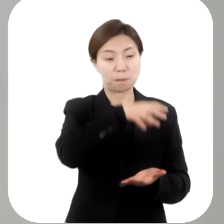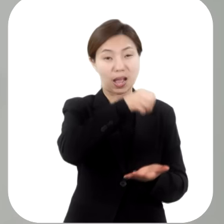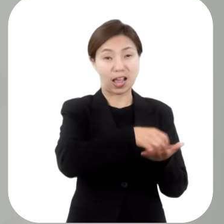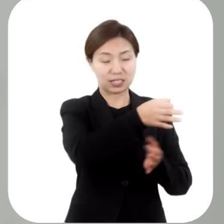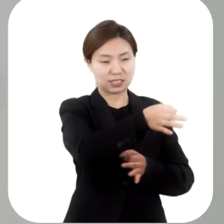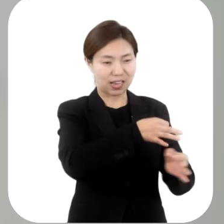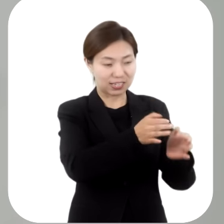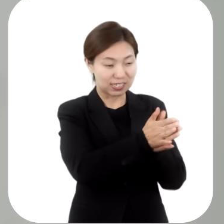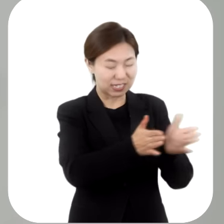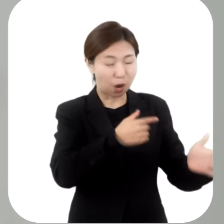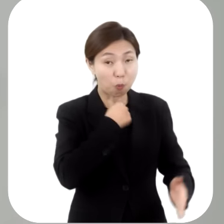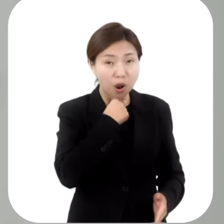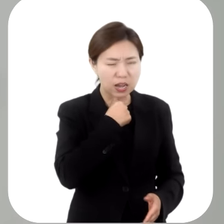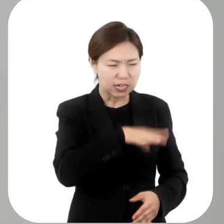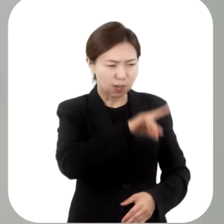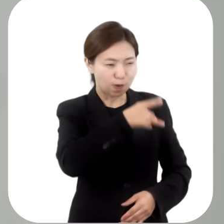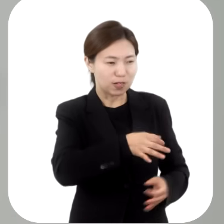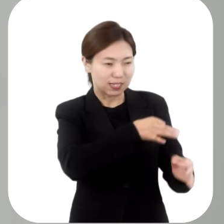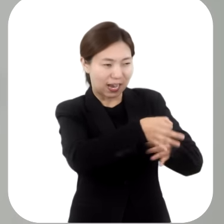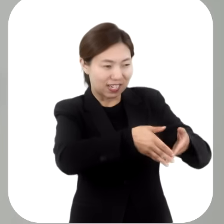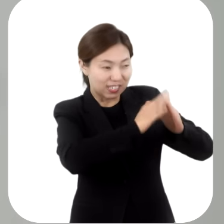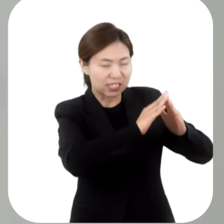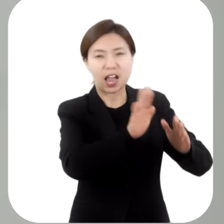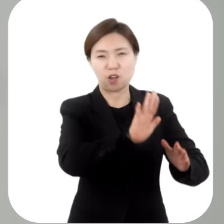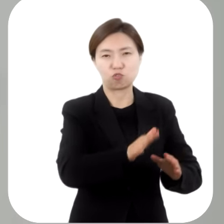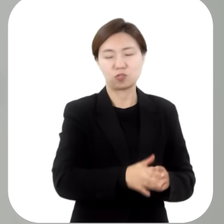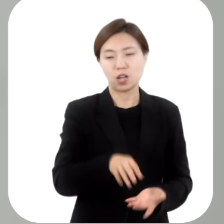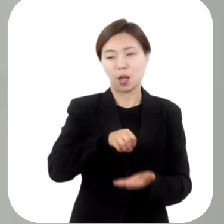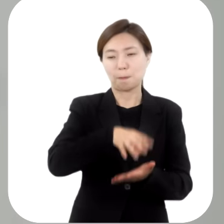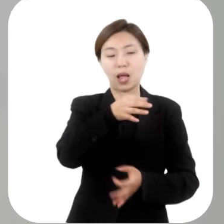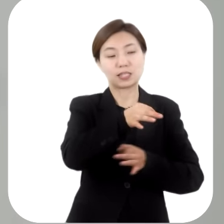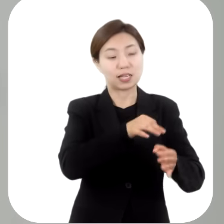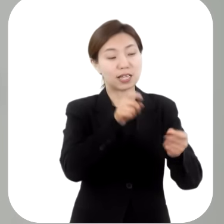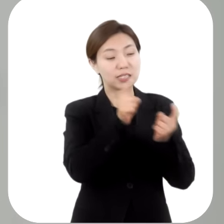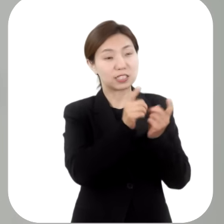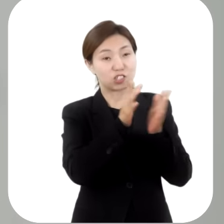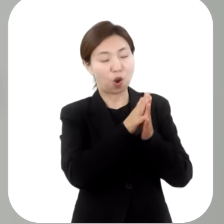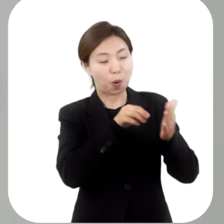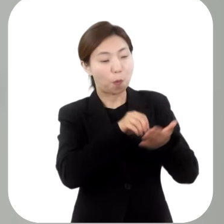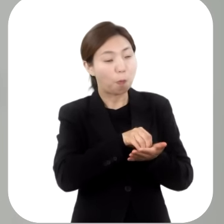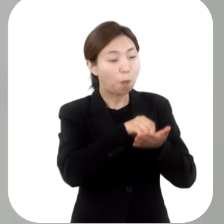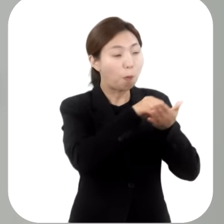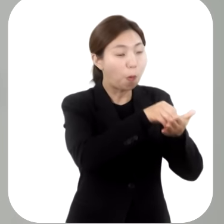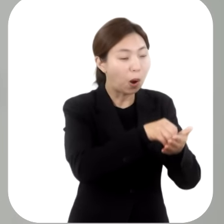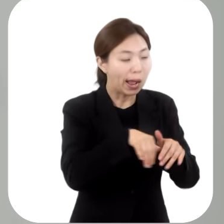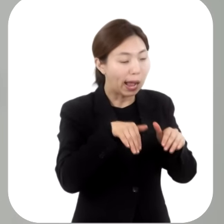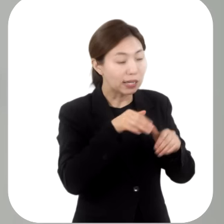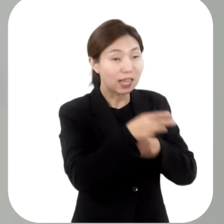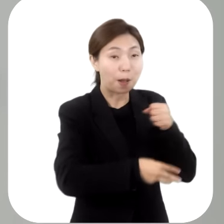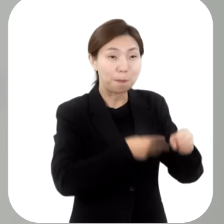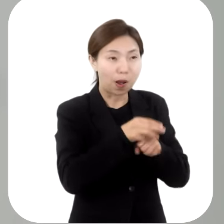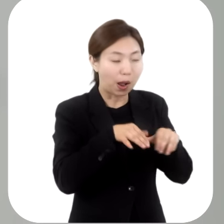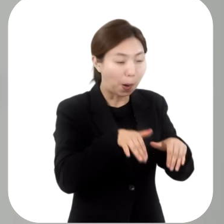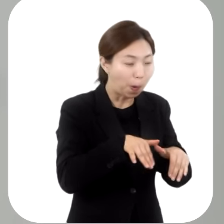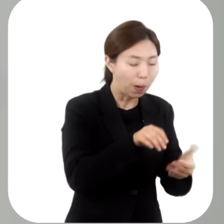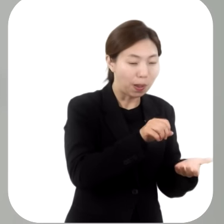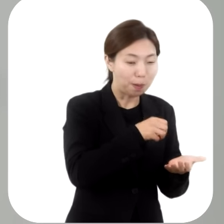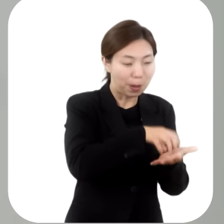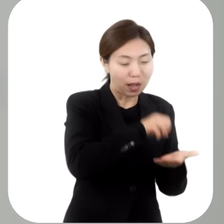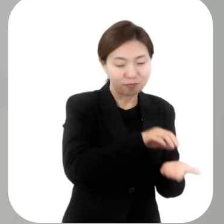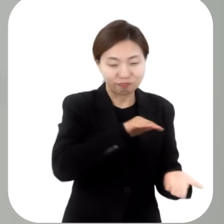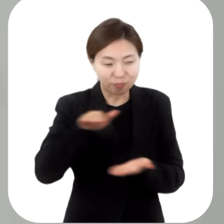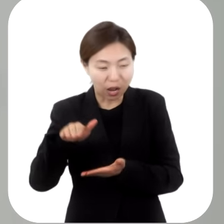내가 빵가게를 열겠다면 처음부터 열면 안 되고 거기 가서 취직을 해가 한 3년 정도 뭐 심부름도